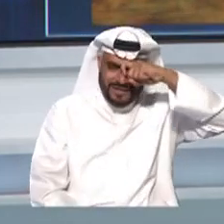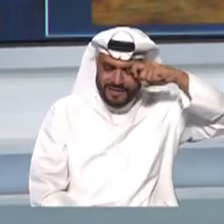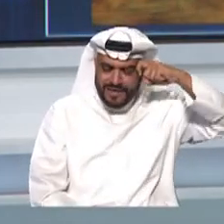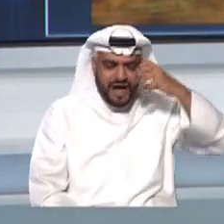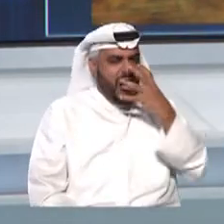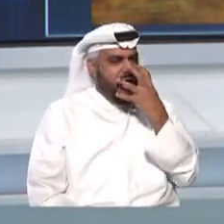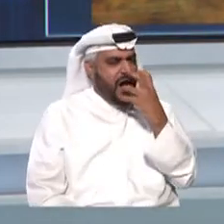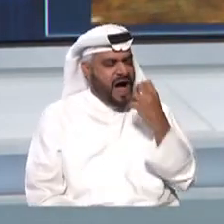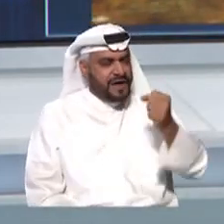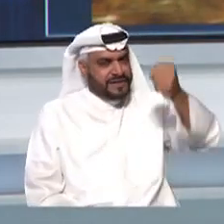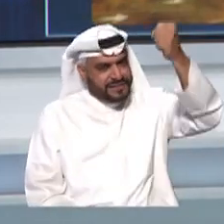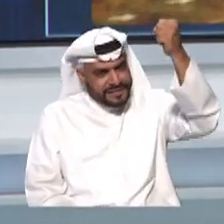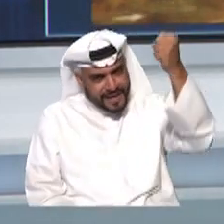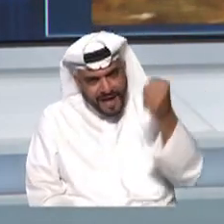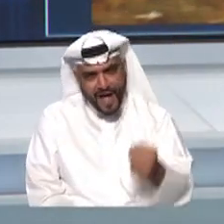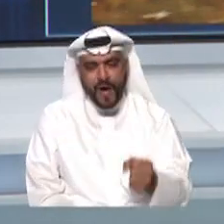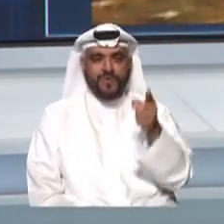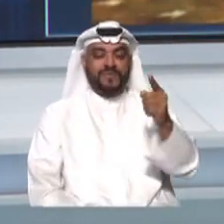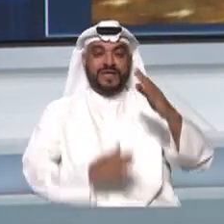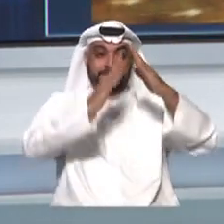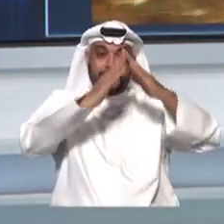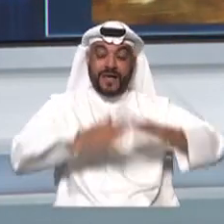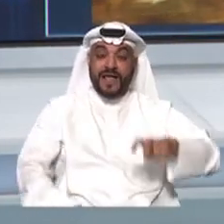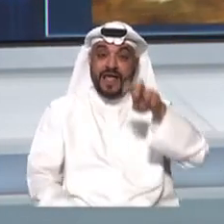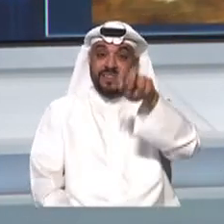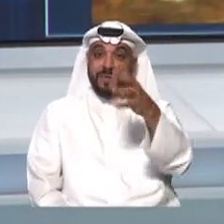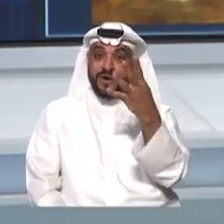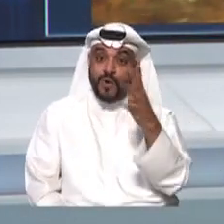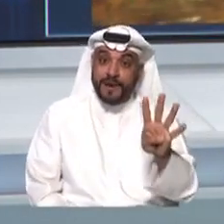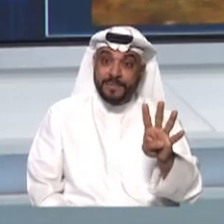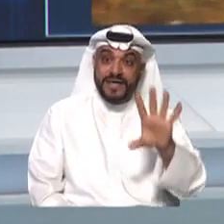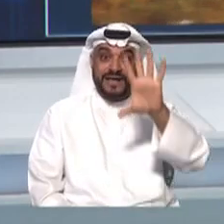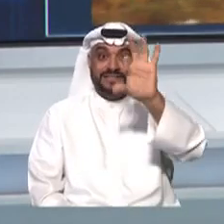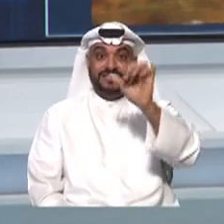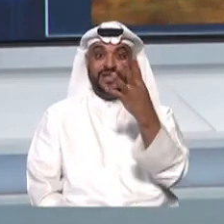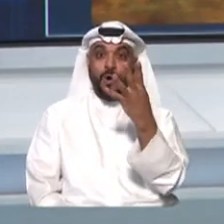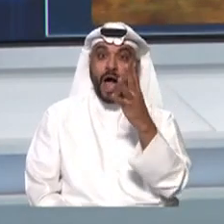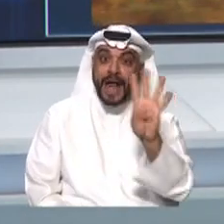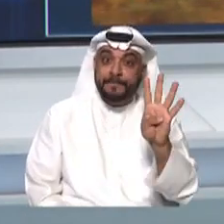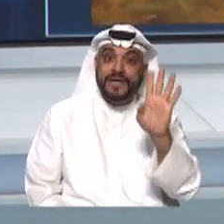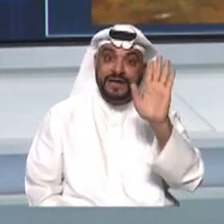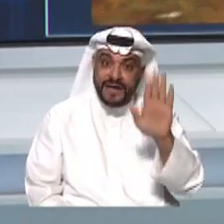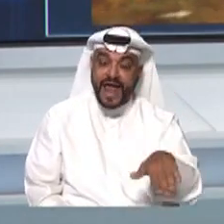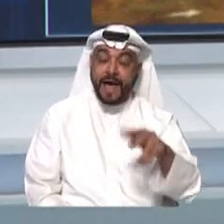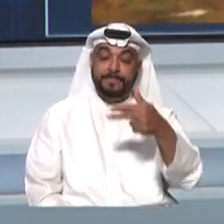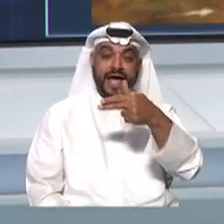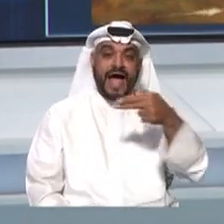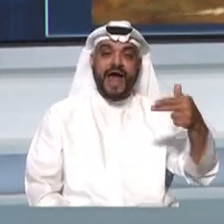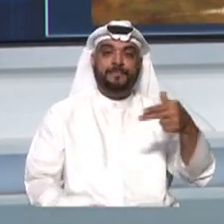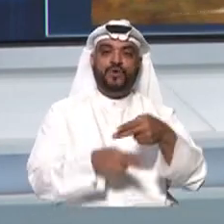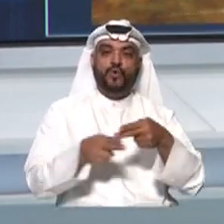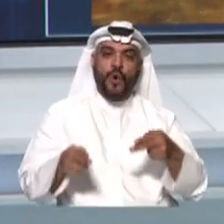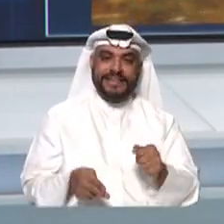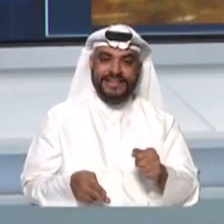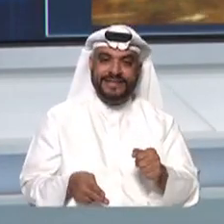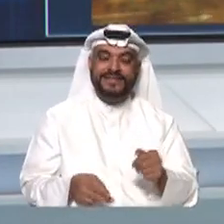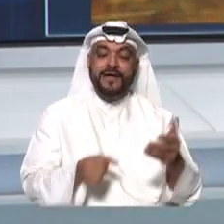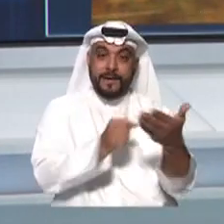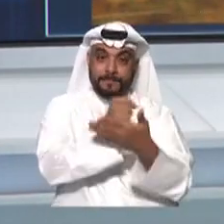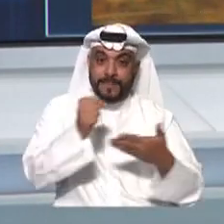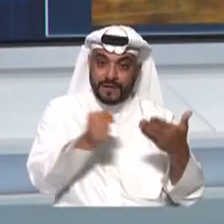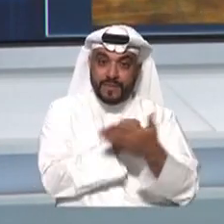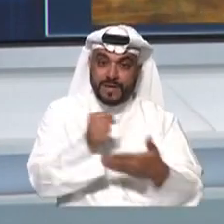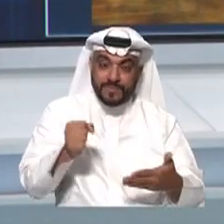وشديدة الحرارة على المناطق البرية 48 إلى 49 درجة مئوية على المناطق الغربية من البلاد، 48 درجة